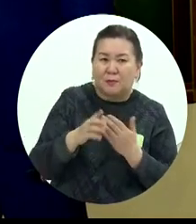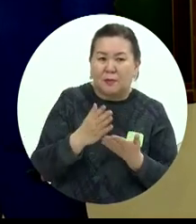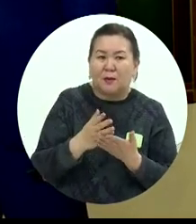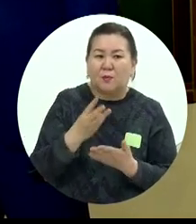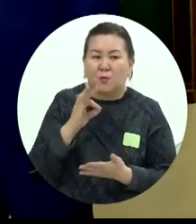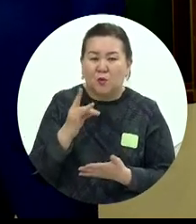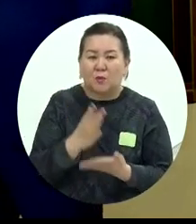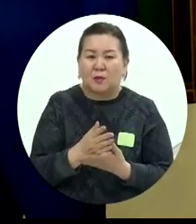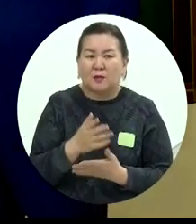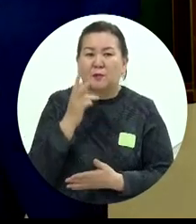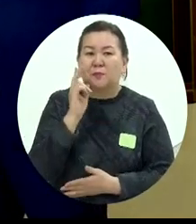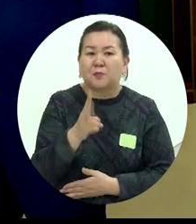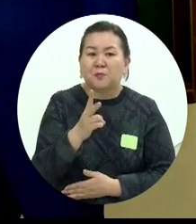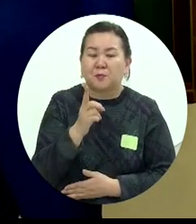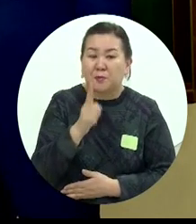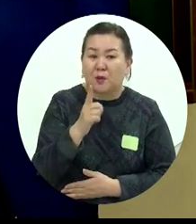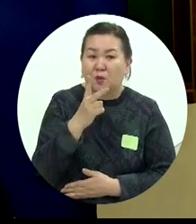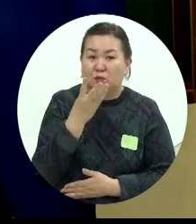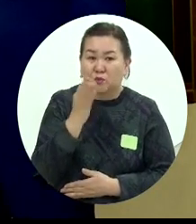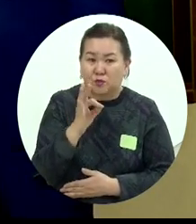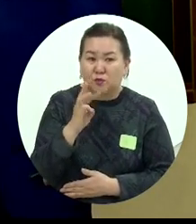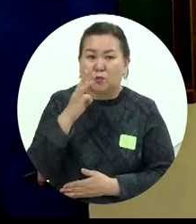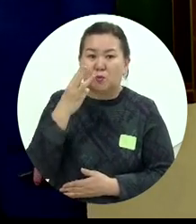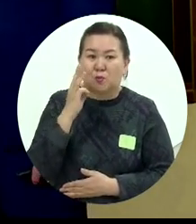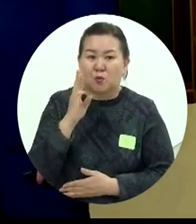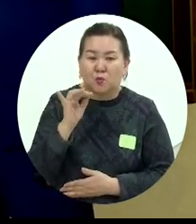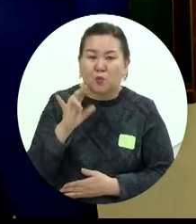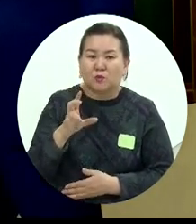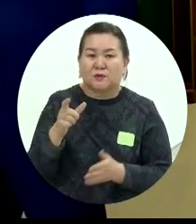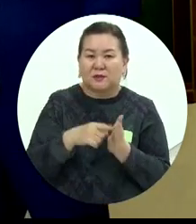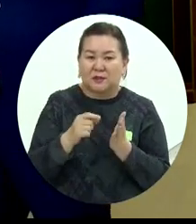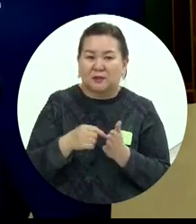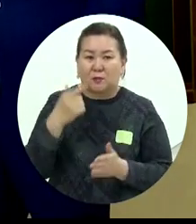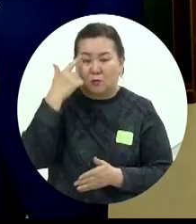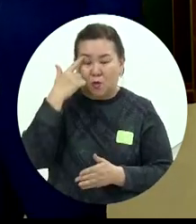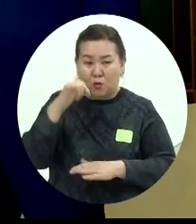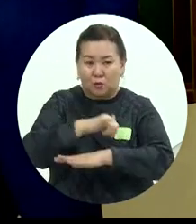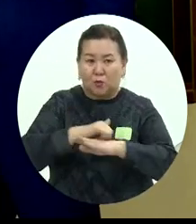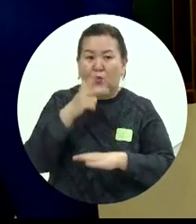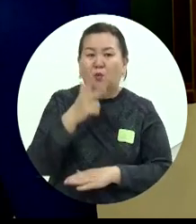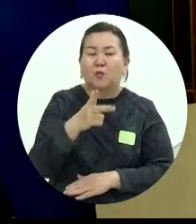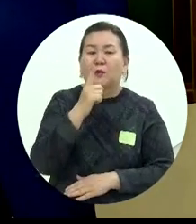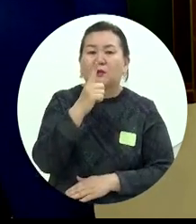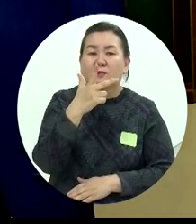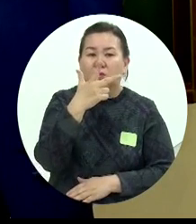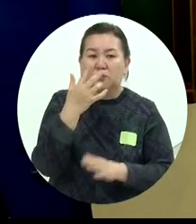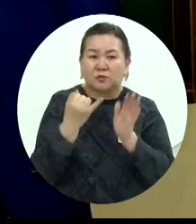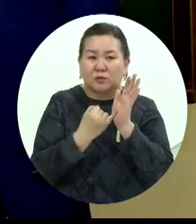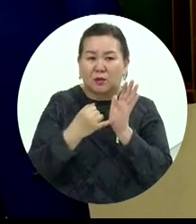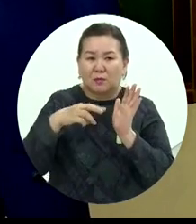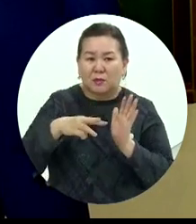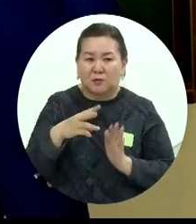дунджаар 1240 метр куб усыг бол жилд хэрэглэдэг байна. За тэгвэл Монгол орных 3136 метр